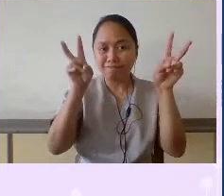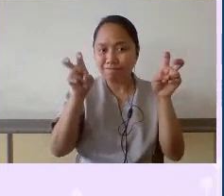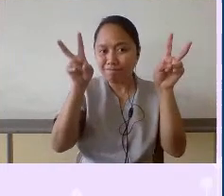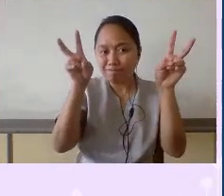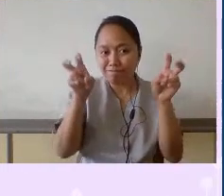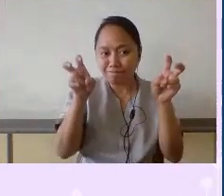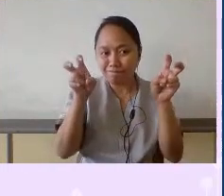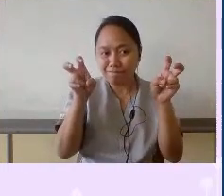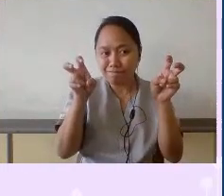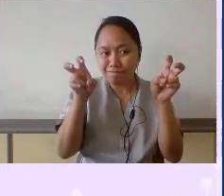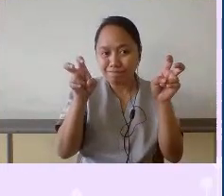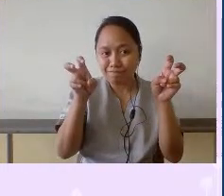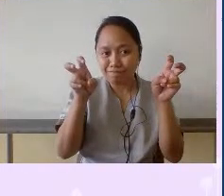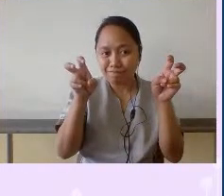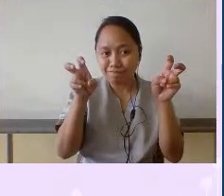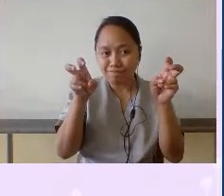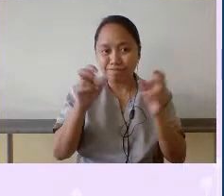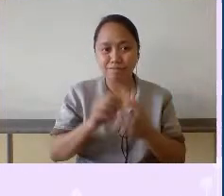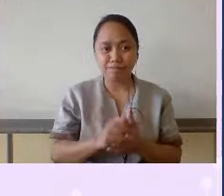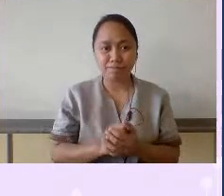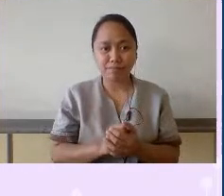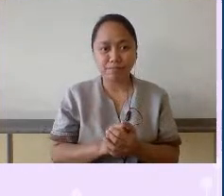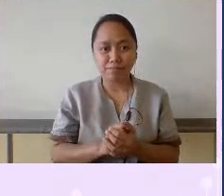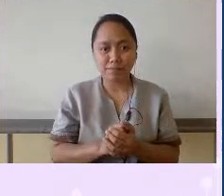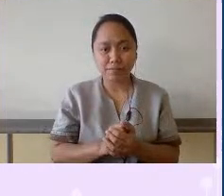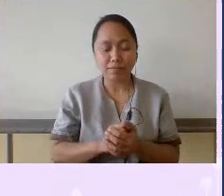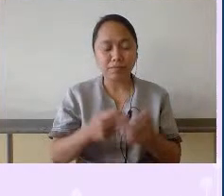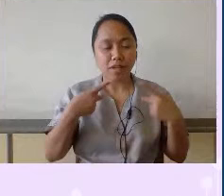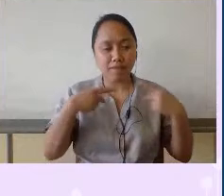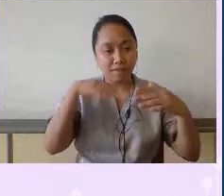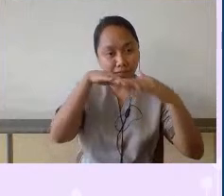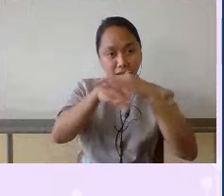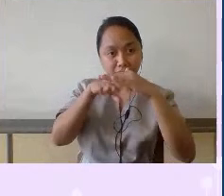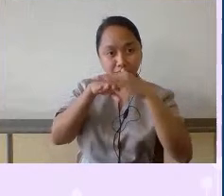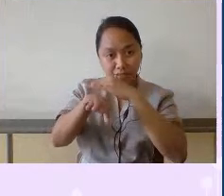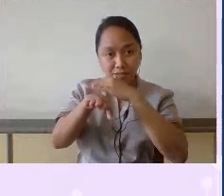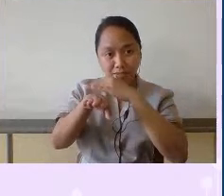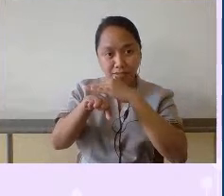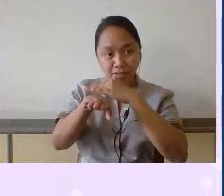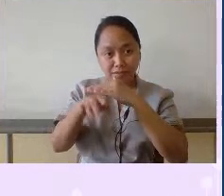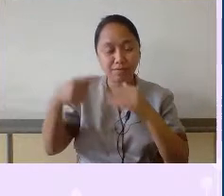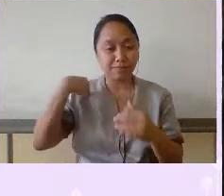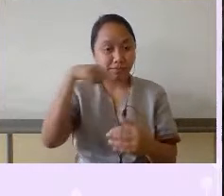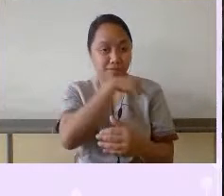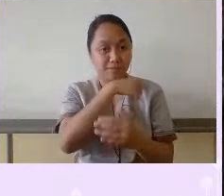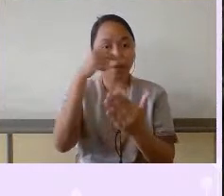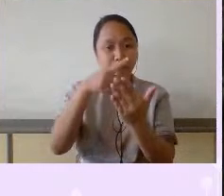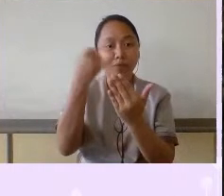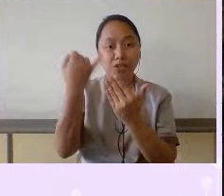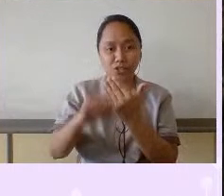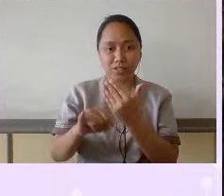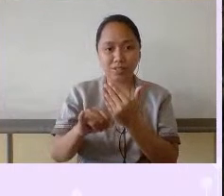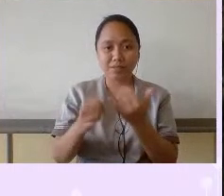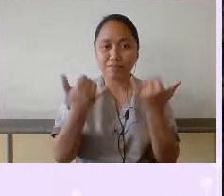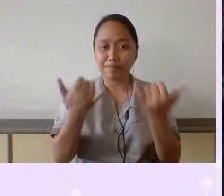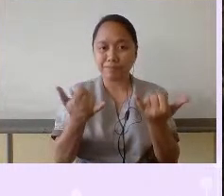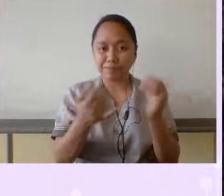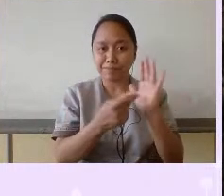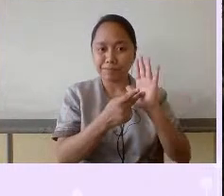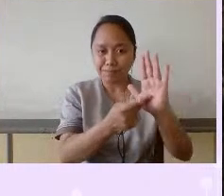informed career choices at magkaroon ng access sa ating labor market. Next slide, please.